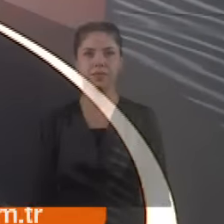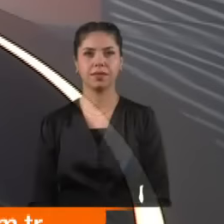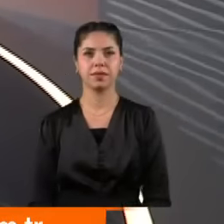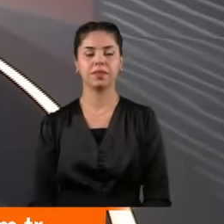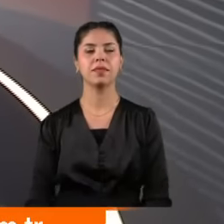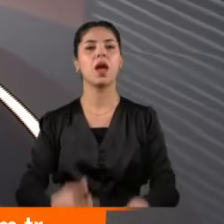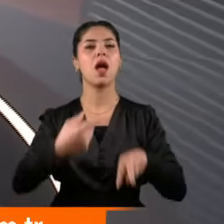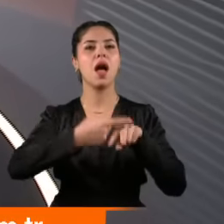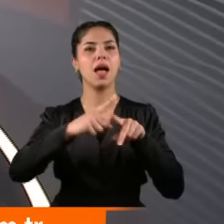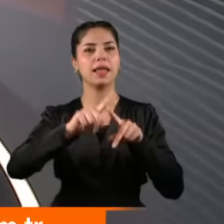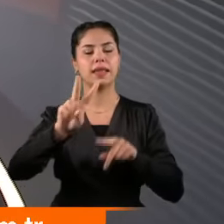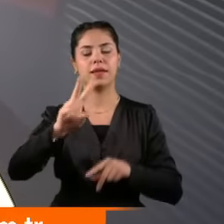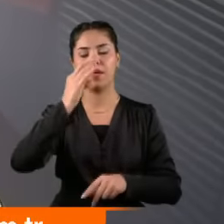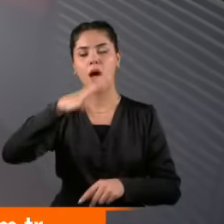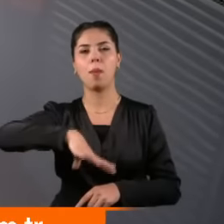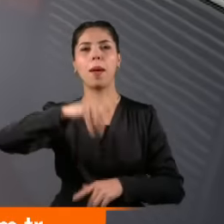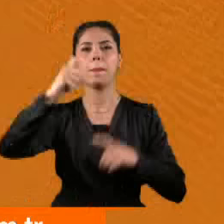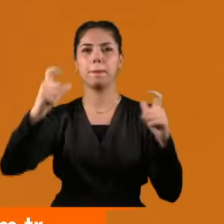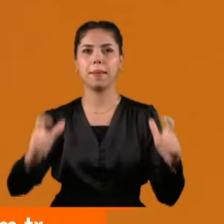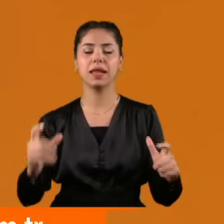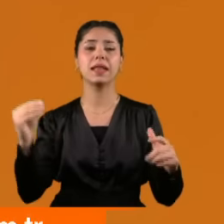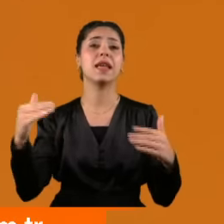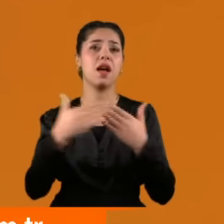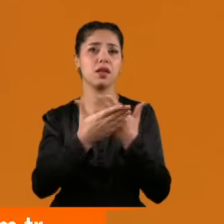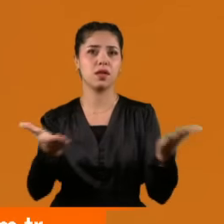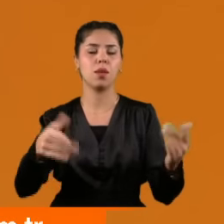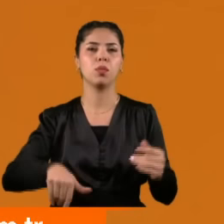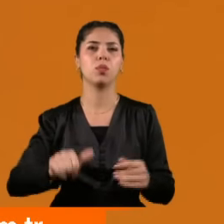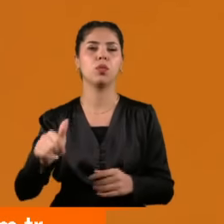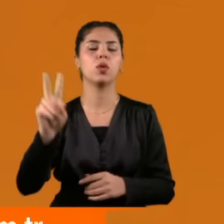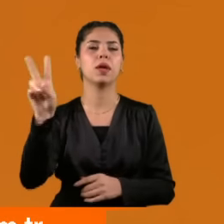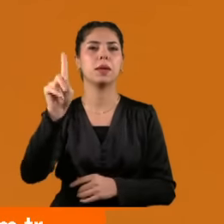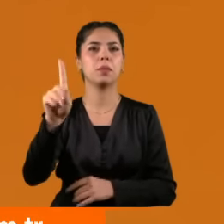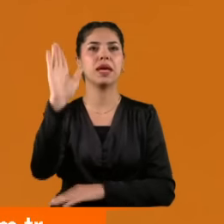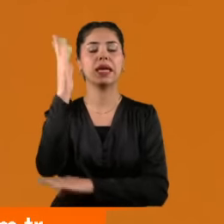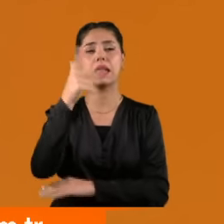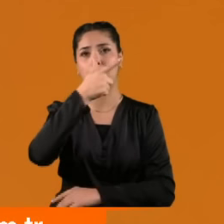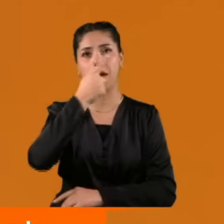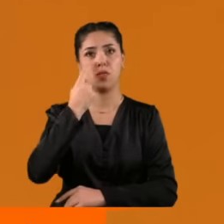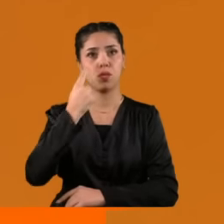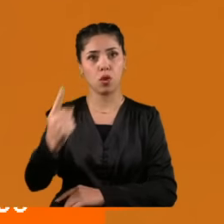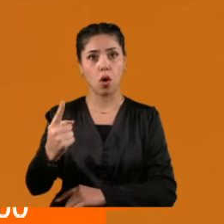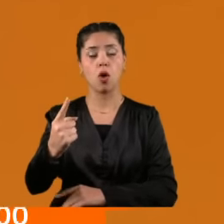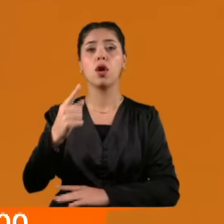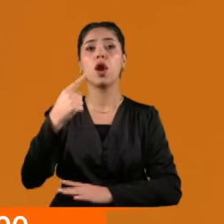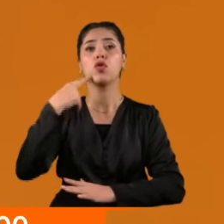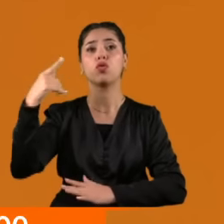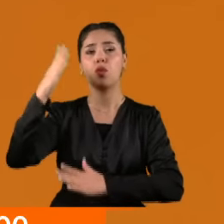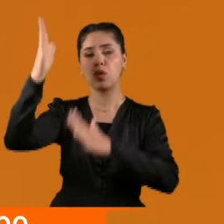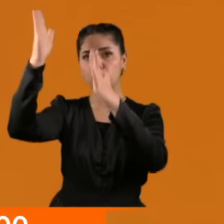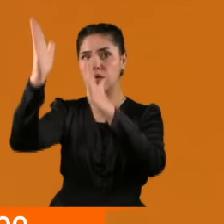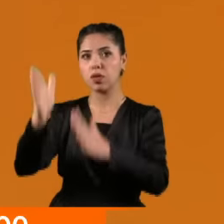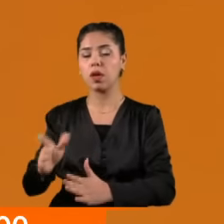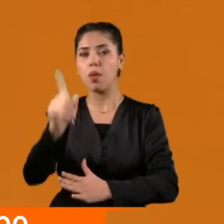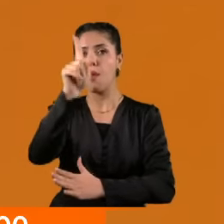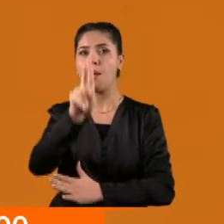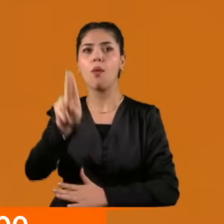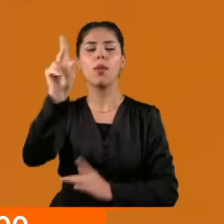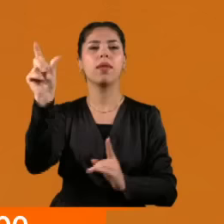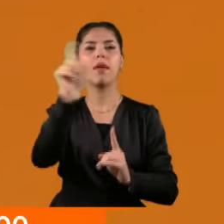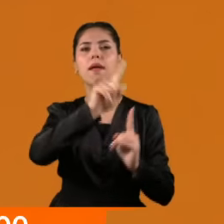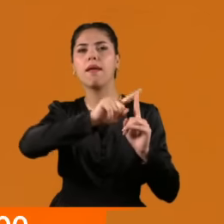Haberi Merkezi'nden, ATV Haber Merkezi'nden iyi akşamlar. Bugün 21 Kasım Perşembe. Bültene Cumhurbaşkanı Recep Tayyip Erdoğan'ın